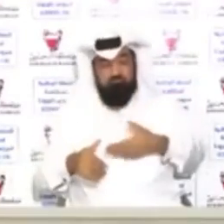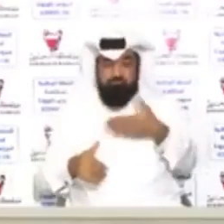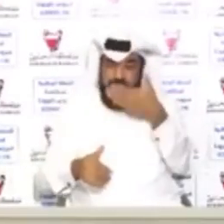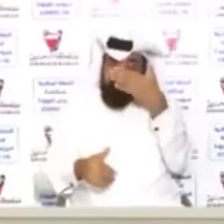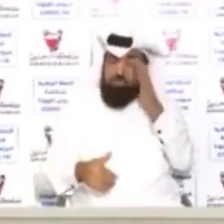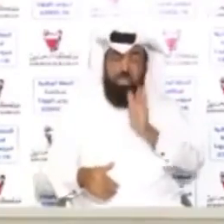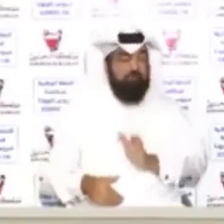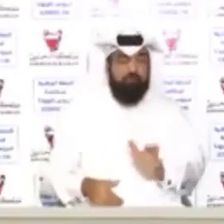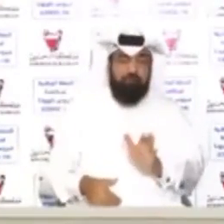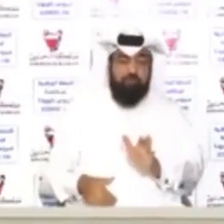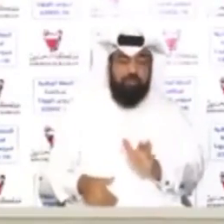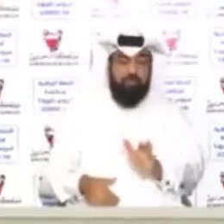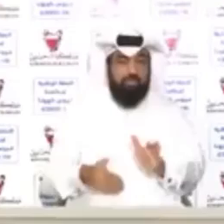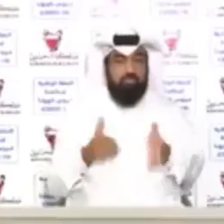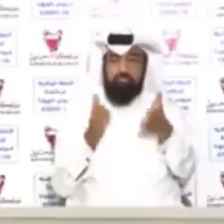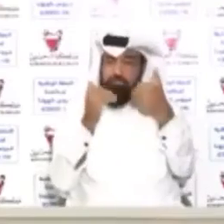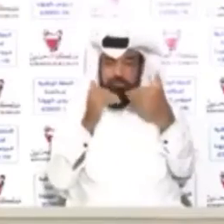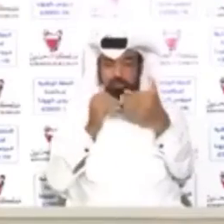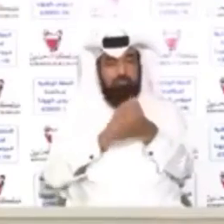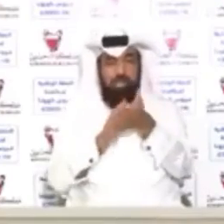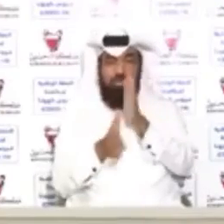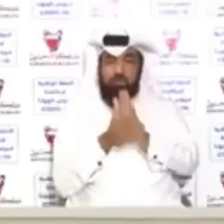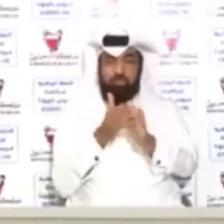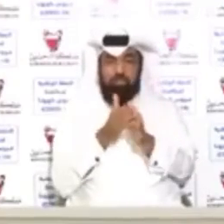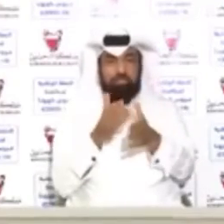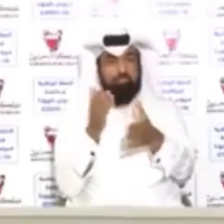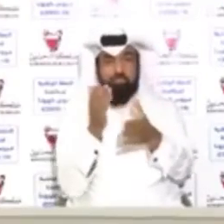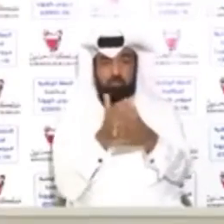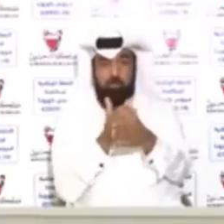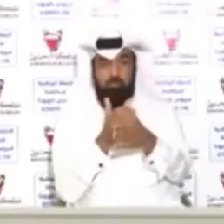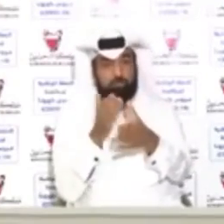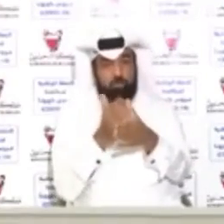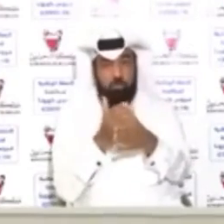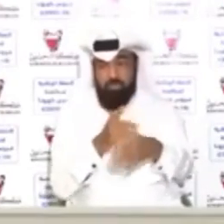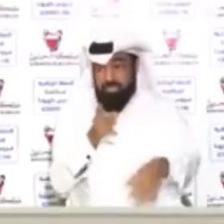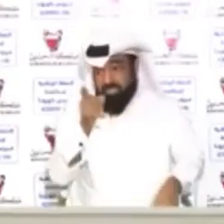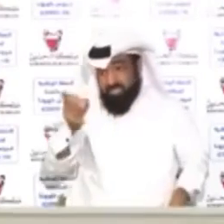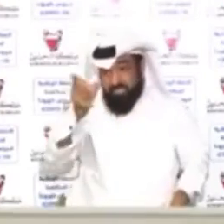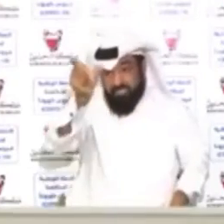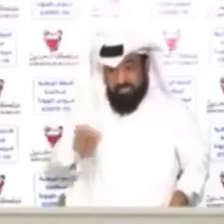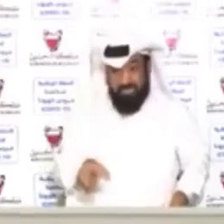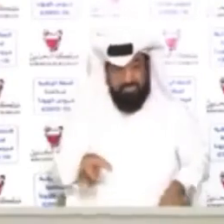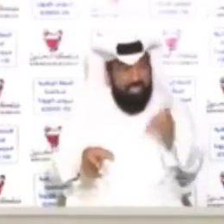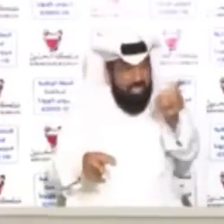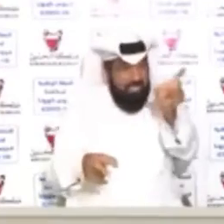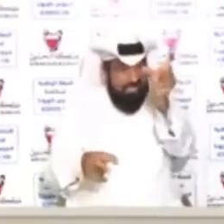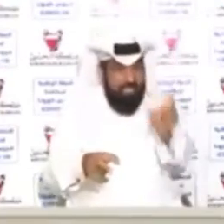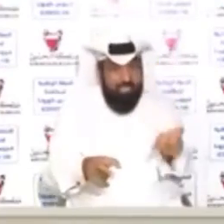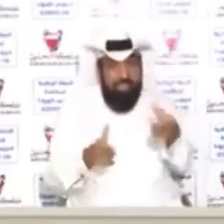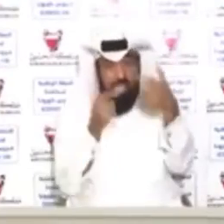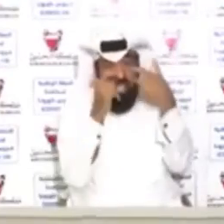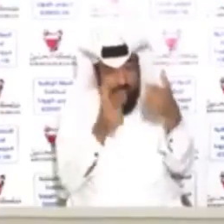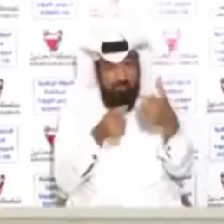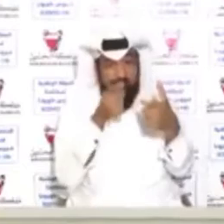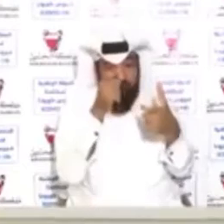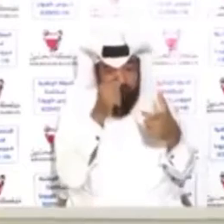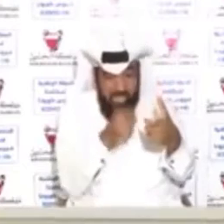لأن هي أنت متى ما أخليت واجبك في أنك تلتزم باتباع الإجراءات بيكون هو السبب، فهاي بيكون